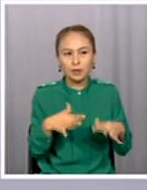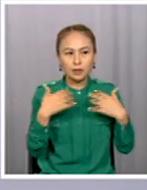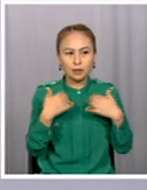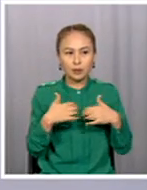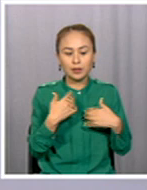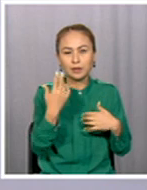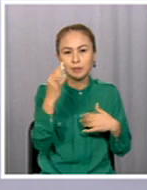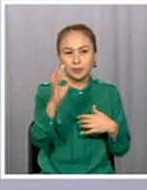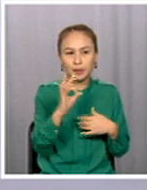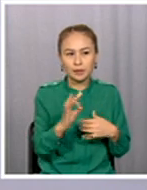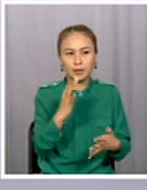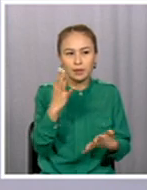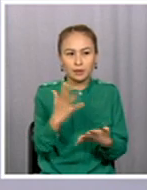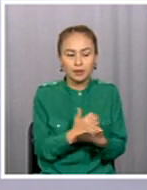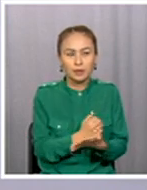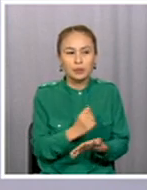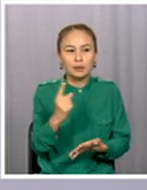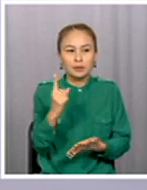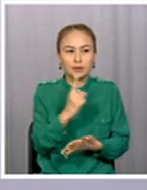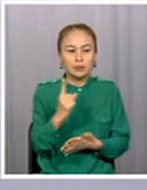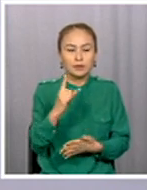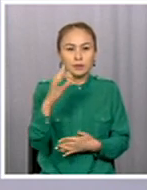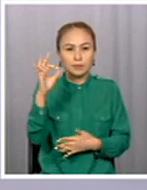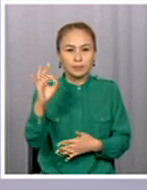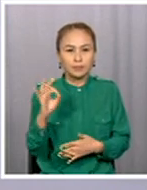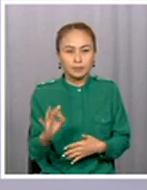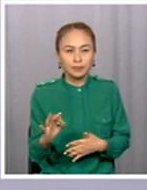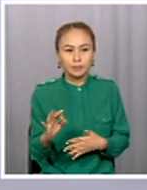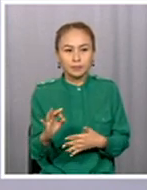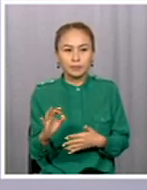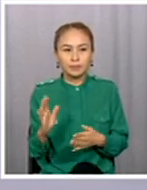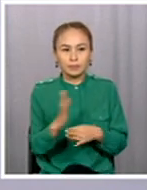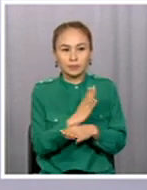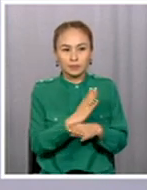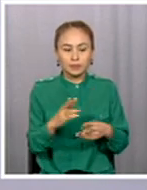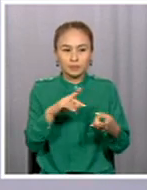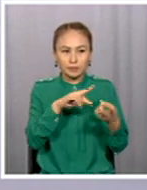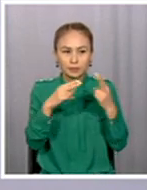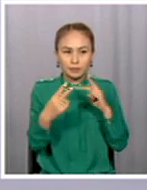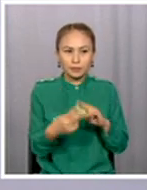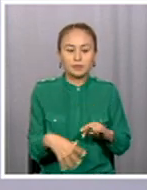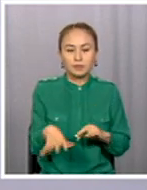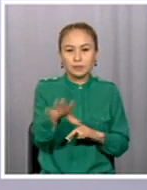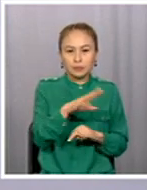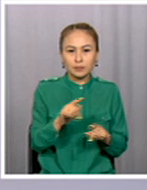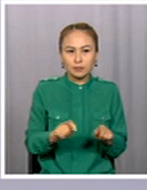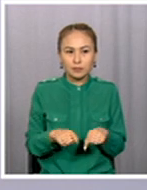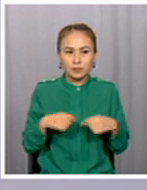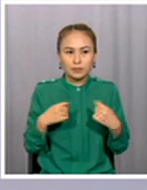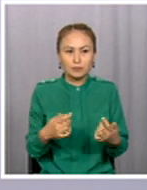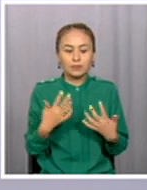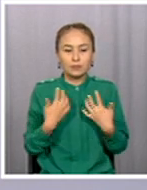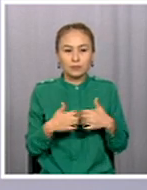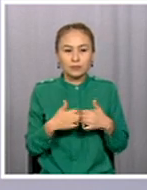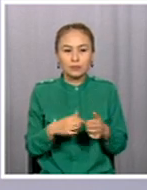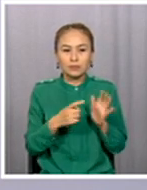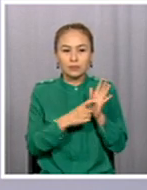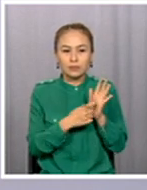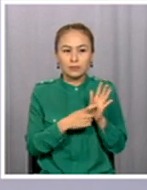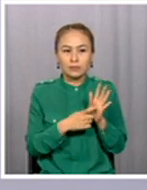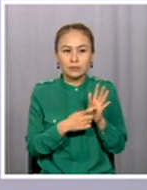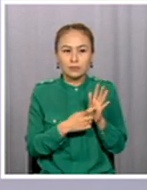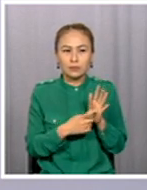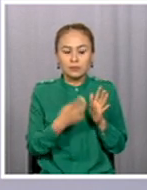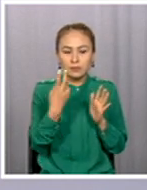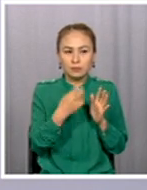процентін анықтау үшін біз осы процентті бөлшекке айналдырып аламыз да, берілген санды осы бөлшекке көбейтеміз.